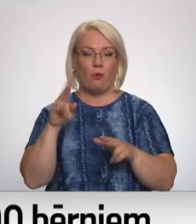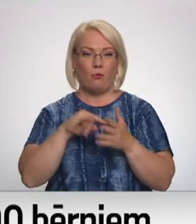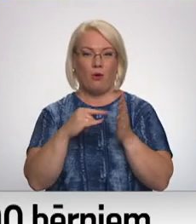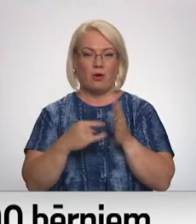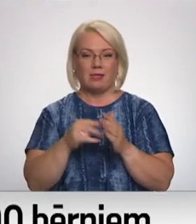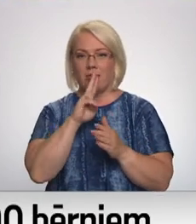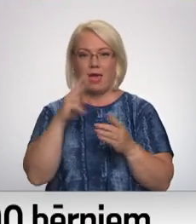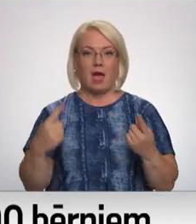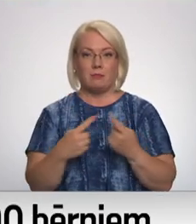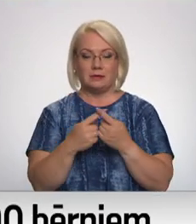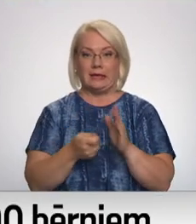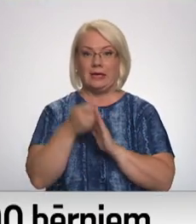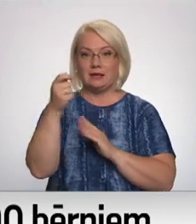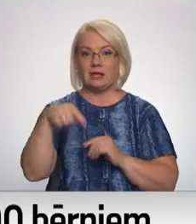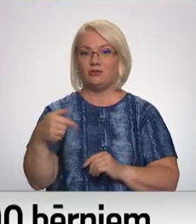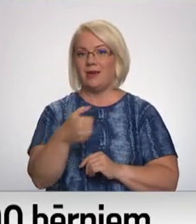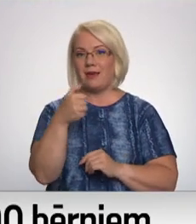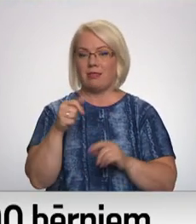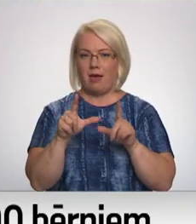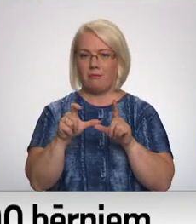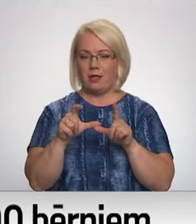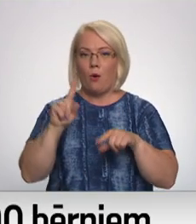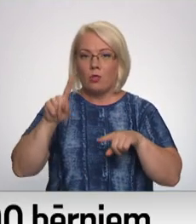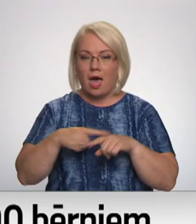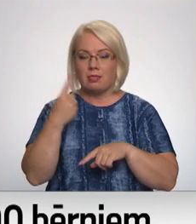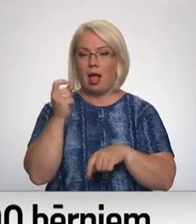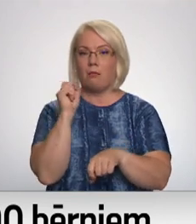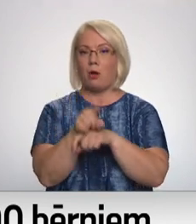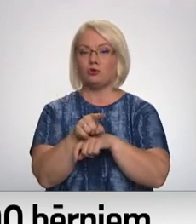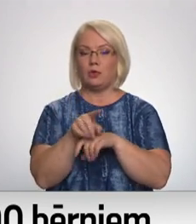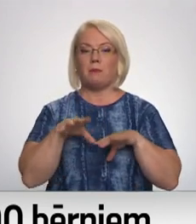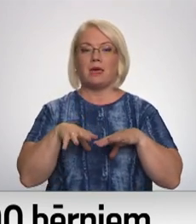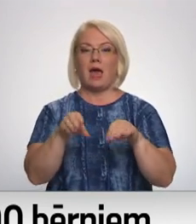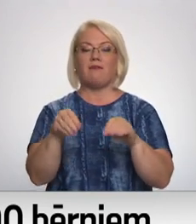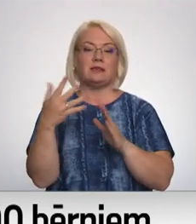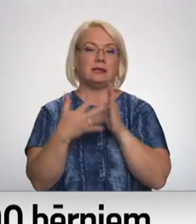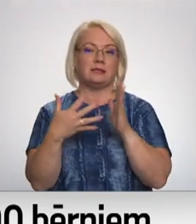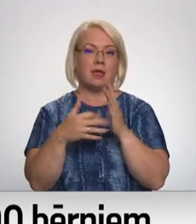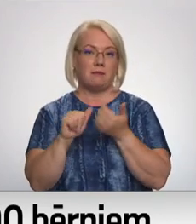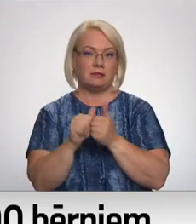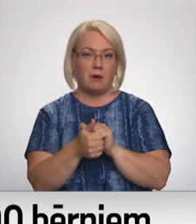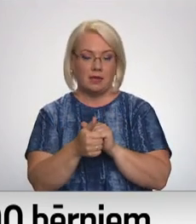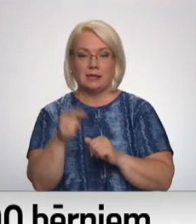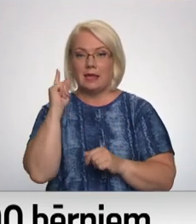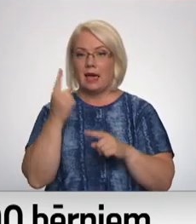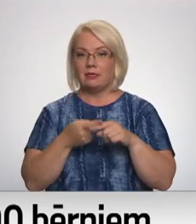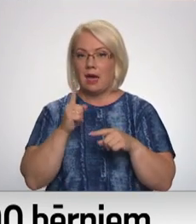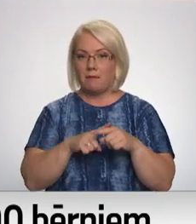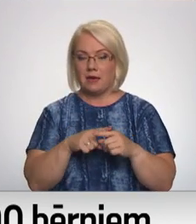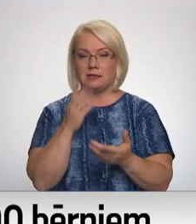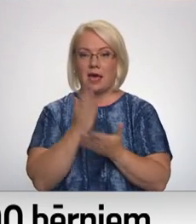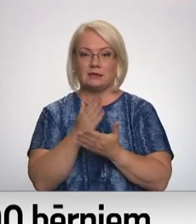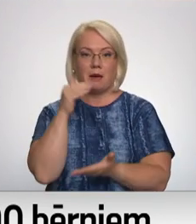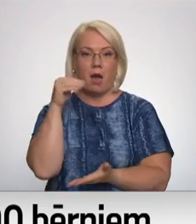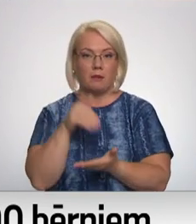mums iesniedz vēl šī gada aprīlī. Un atkal, pasūtītājiem ir jāveic risinājuma izmaiņas. Tikai tāpēc šobrīd esam apstājušies,